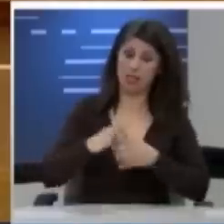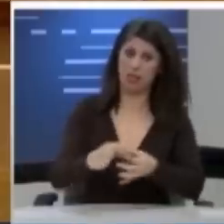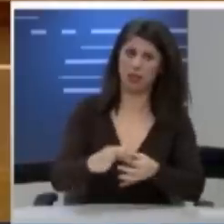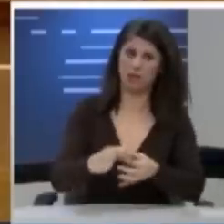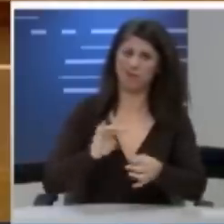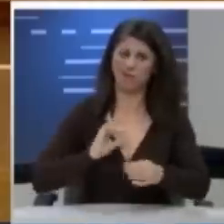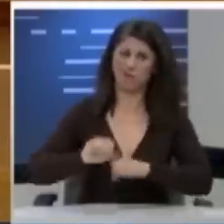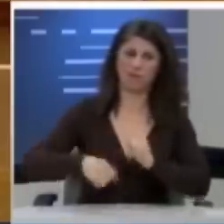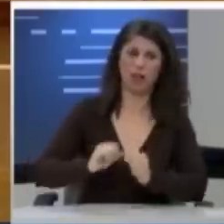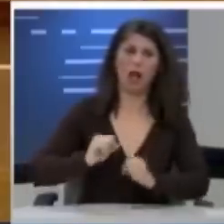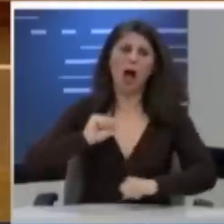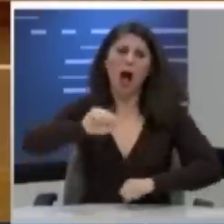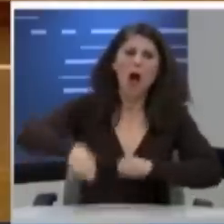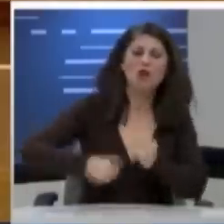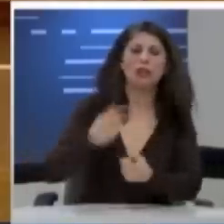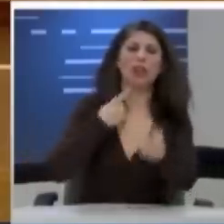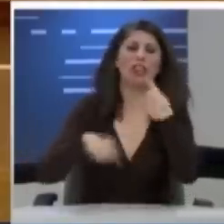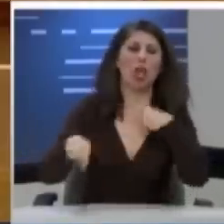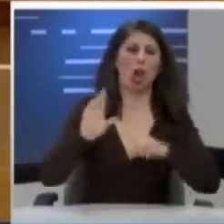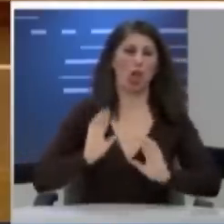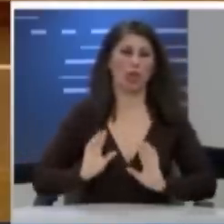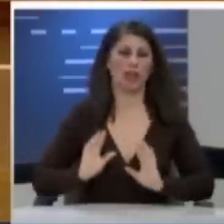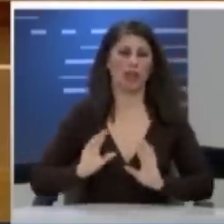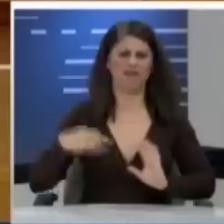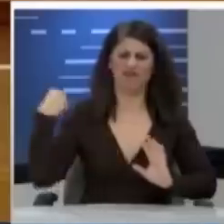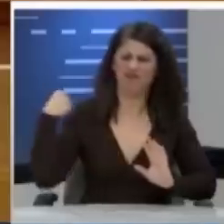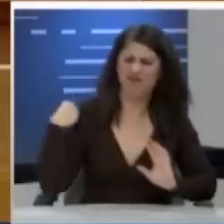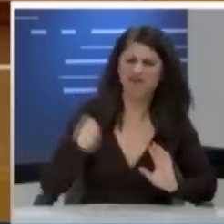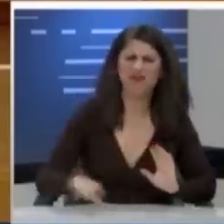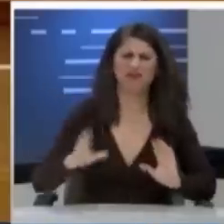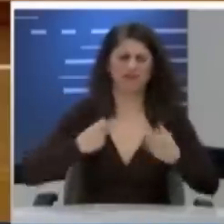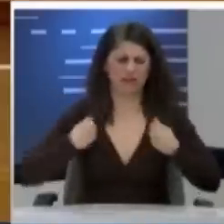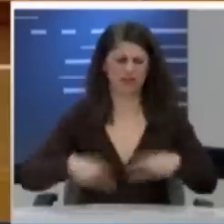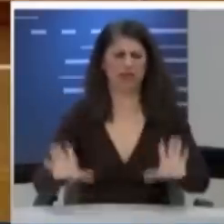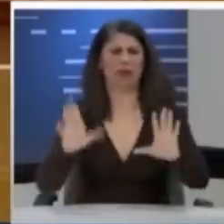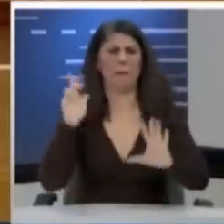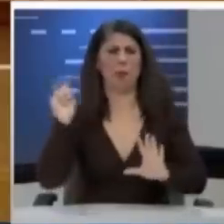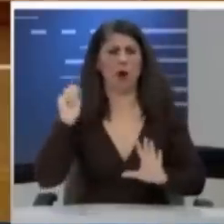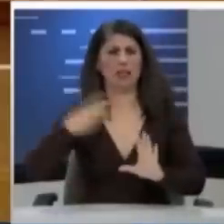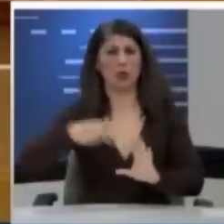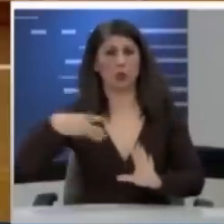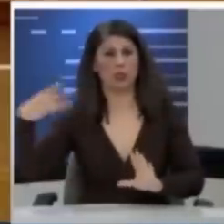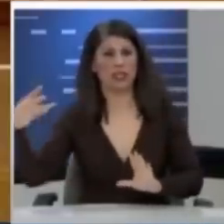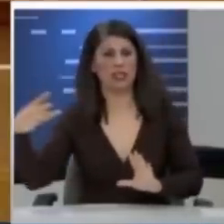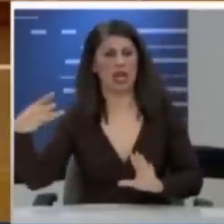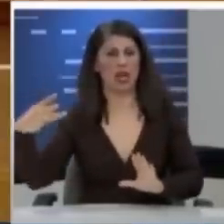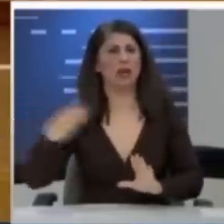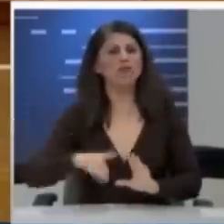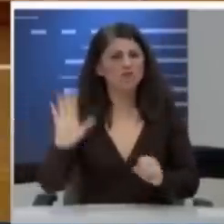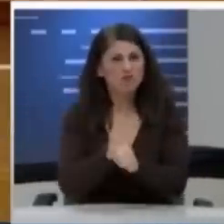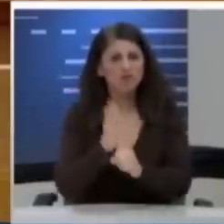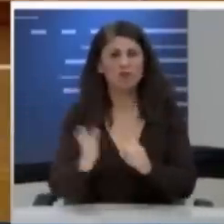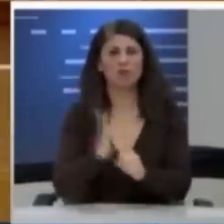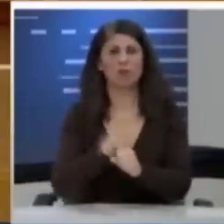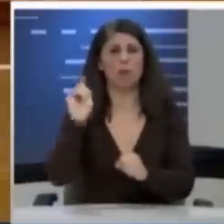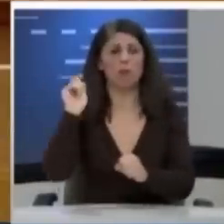δώσει αγωνιστικό άλοθη στην άθλια πολιτική του που τσακίζει τη ζωή και τα δικαιώματα του ελληνικού λαού